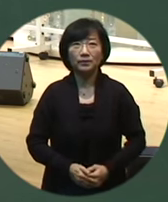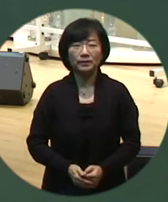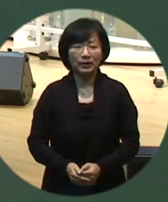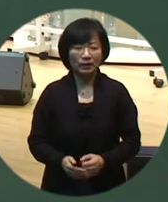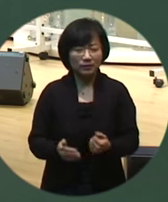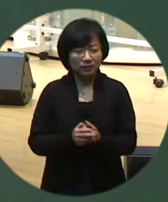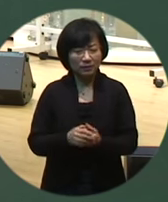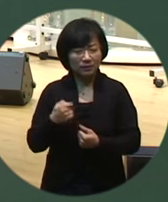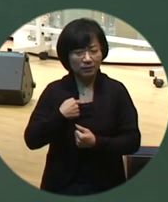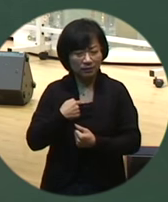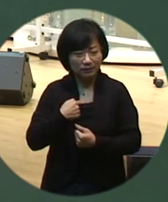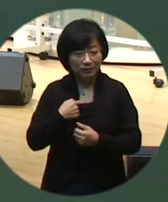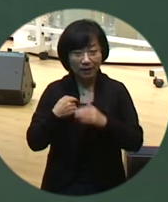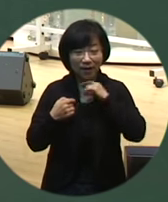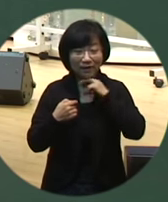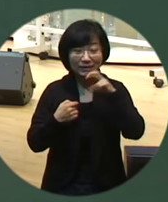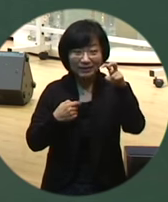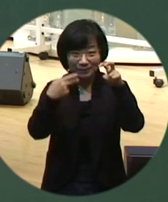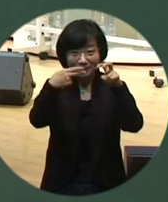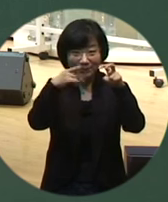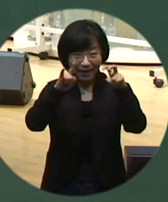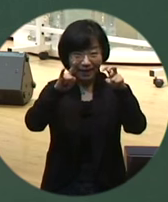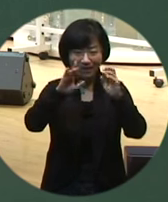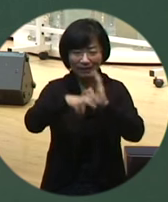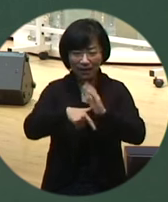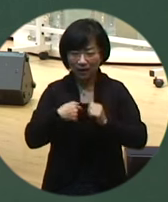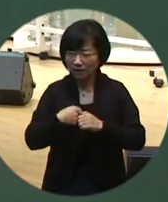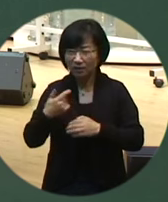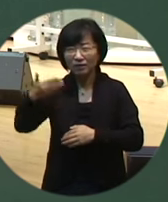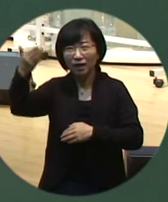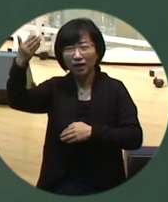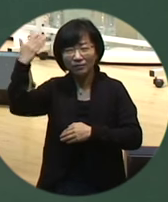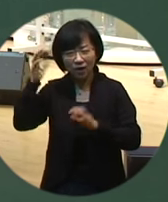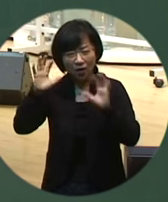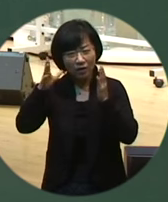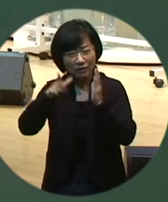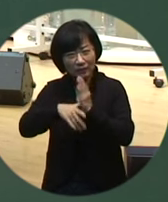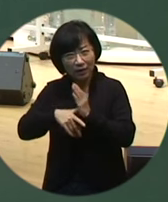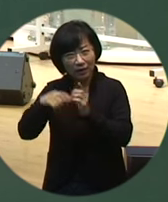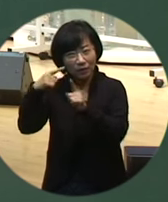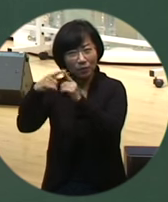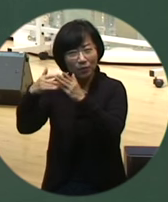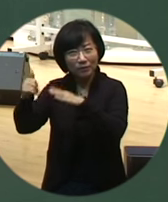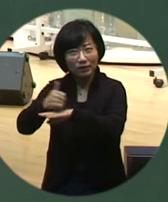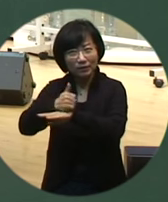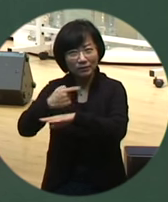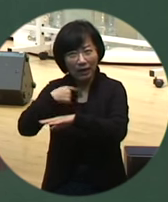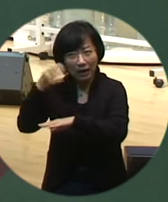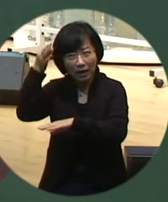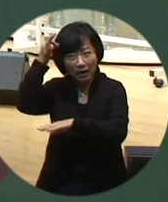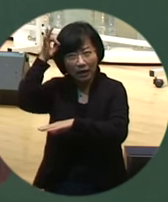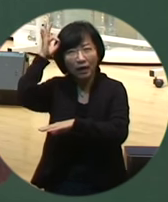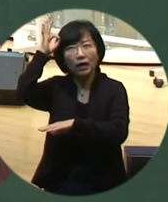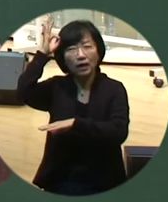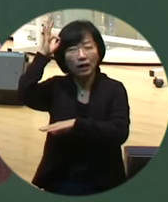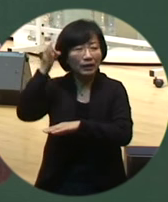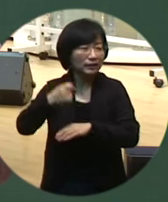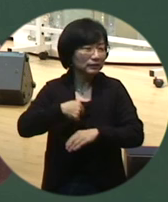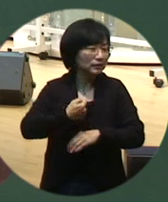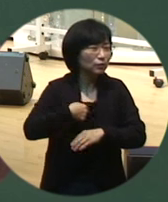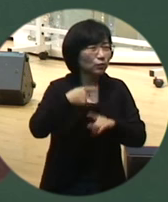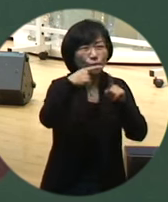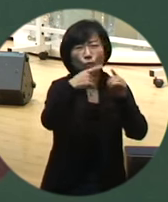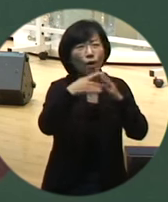다니던 교회를 20대 초반에 내 스스로 찾아 나간 거예요. And so I returned to the church that I used to attend in my childhood in my early